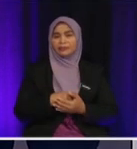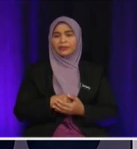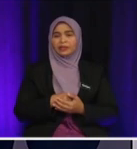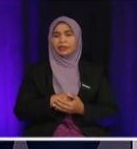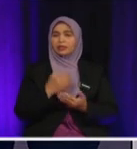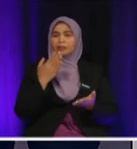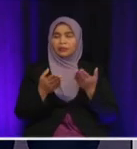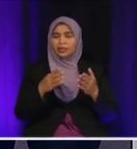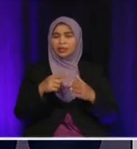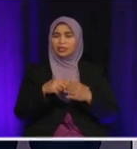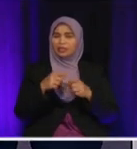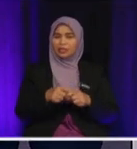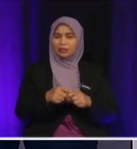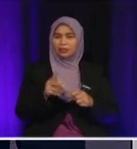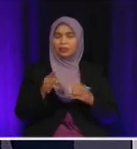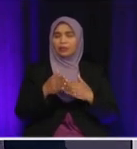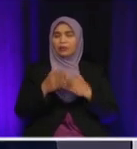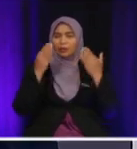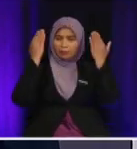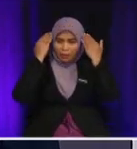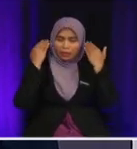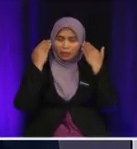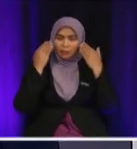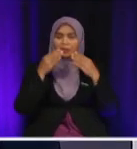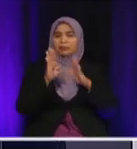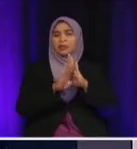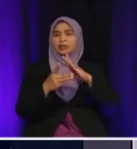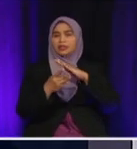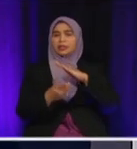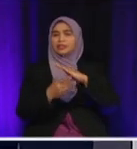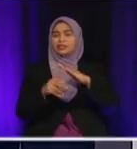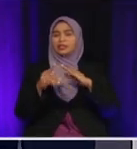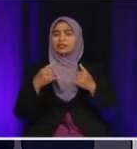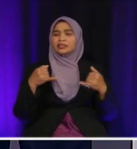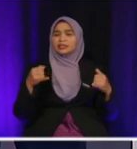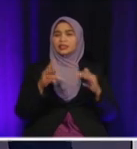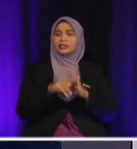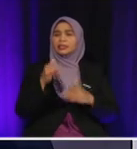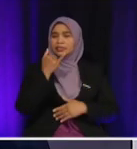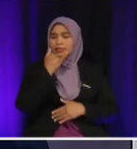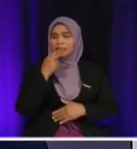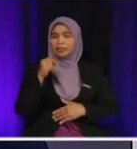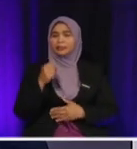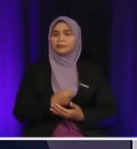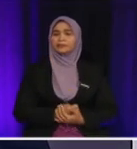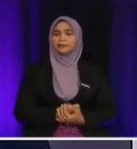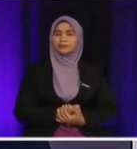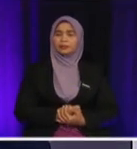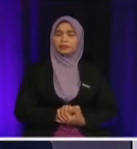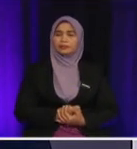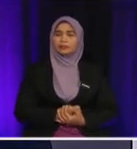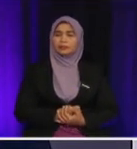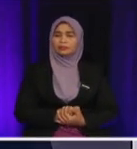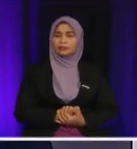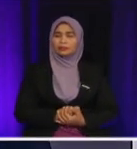mungkin ditentukan oleh mahkamah banyak mana berdasarkan jenis kesalahan. Okey, kita teruskan. Kita tengok jenis-jenis kesalahan pula di bawah hukuman